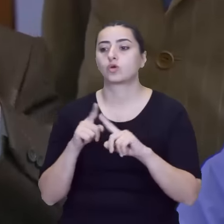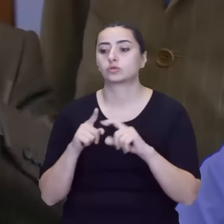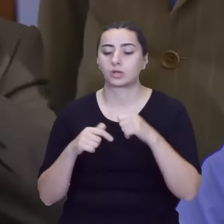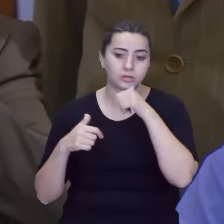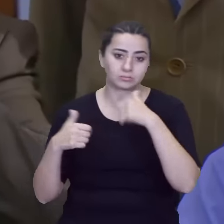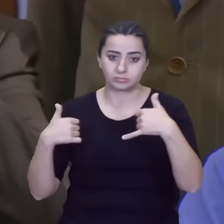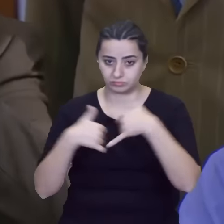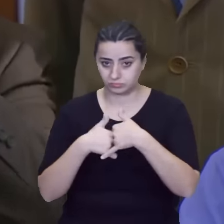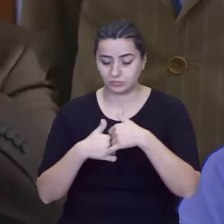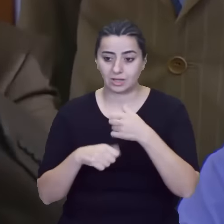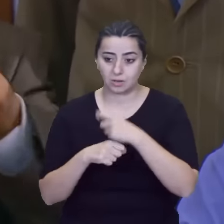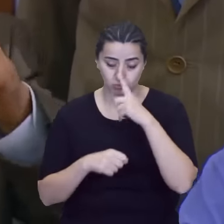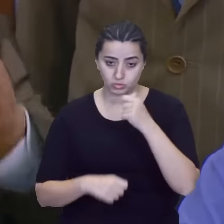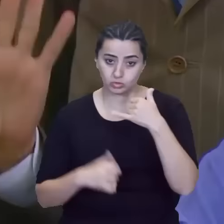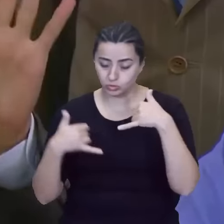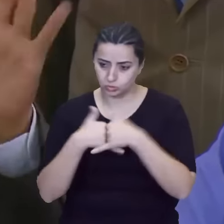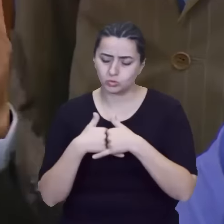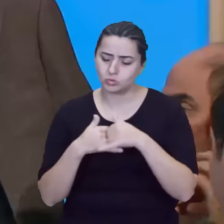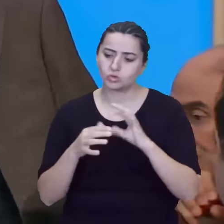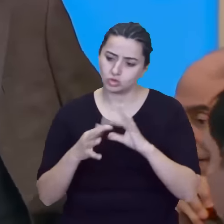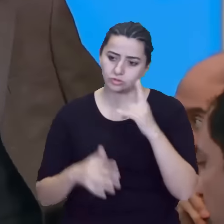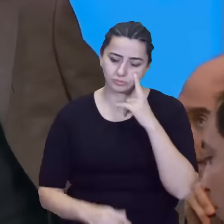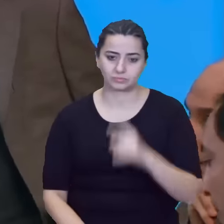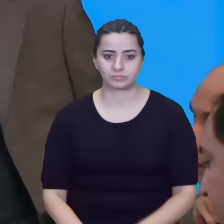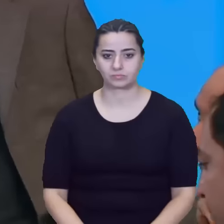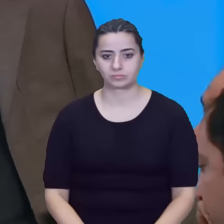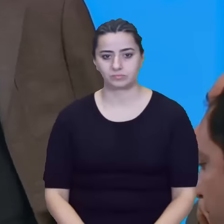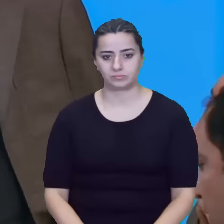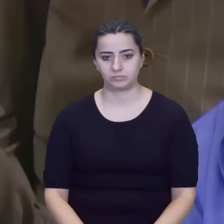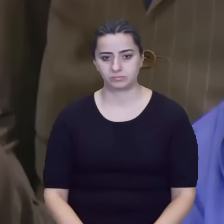ben. Genel müdürle görüşeceğim, direkt oradan çözeceğim işi. Büyük